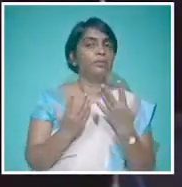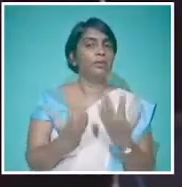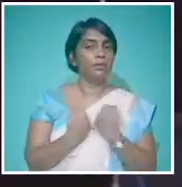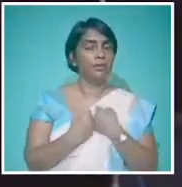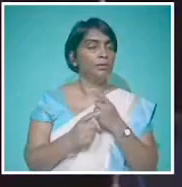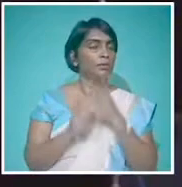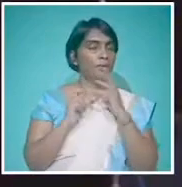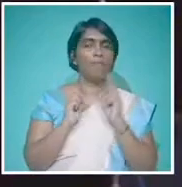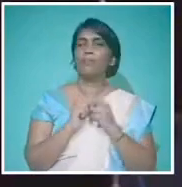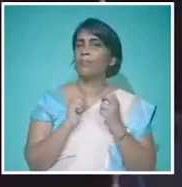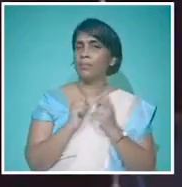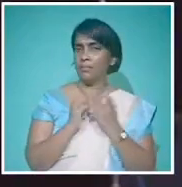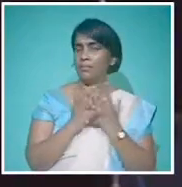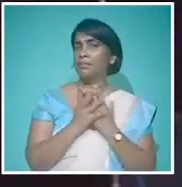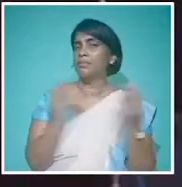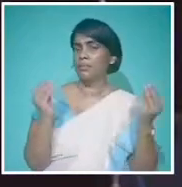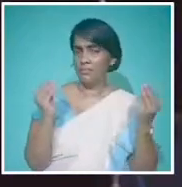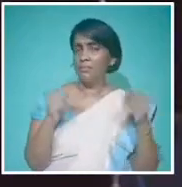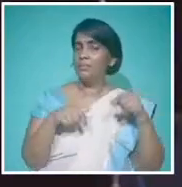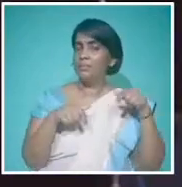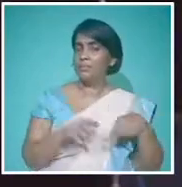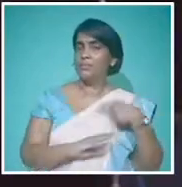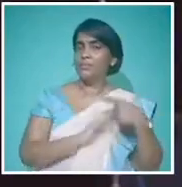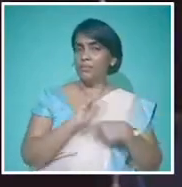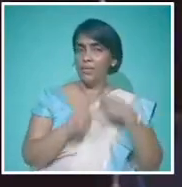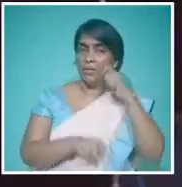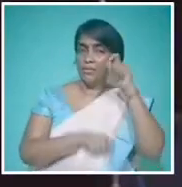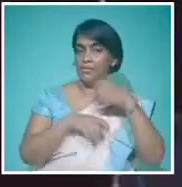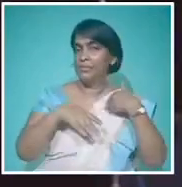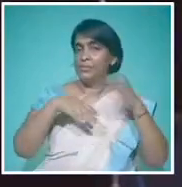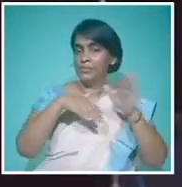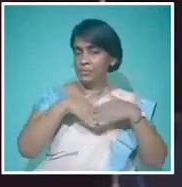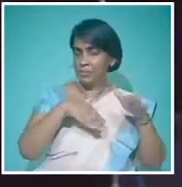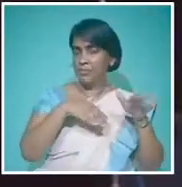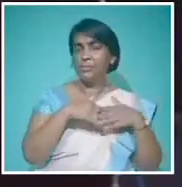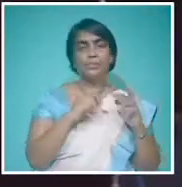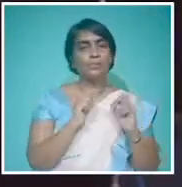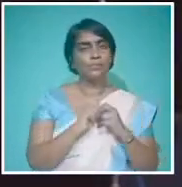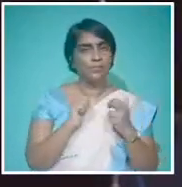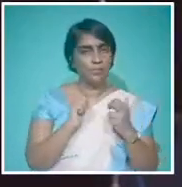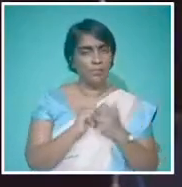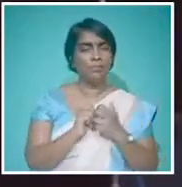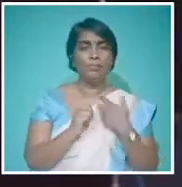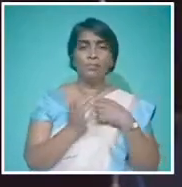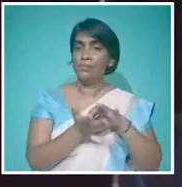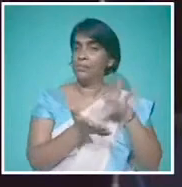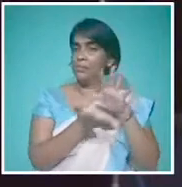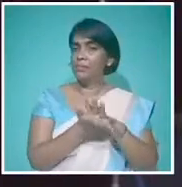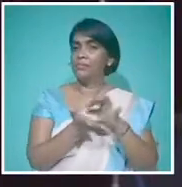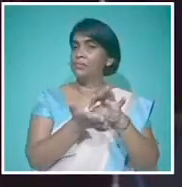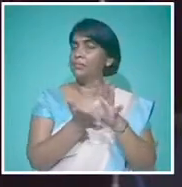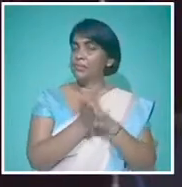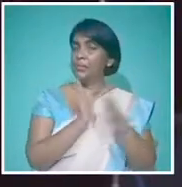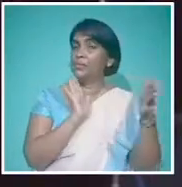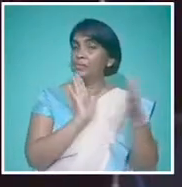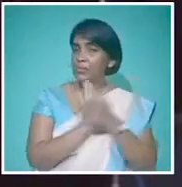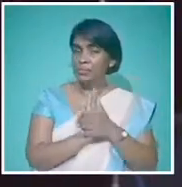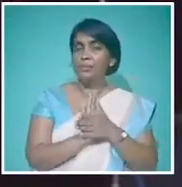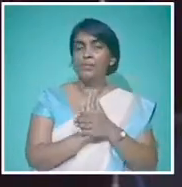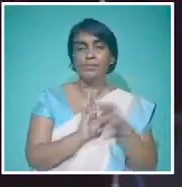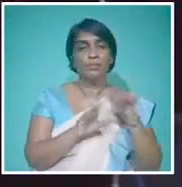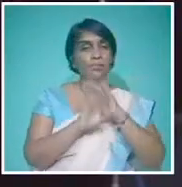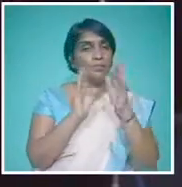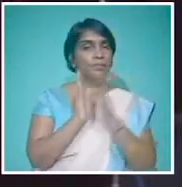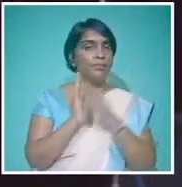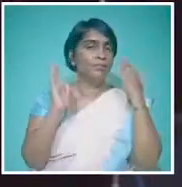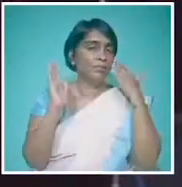මේ විදිය අර්බුදයකදී. අද අපේ රටේ ජනතාව මුහුණ දීලා තියෙන අර්බුදයකදී ගනු ලබන තීරණ සාමූහික වෙන්න ඕන, ඒවා